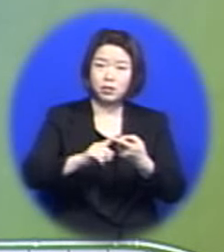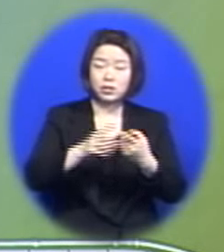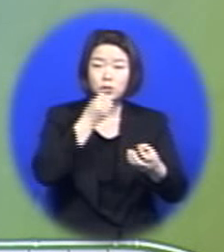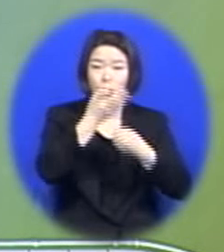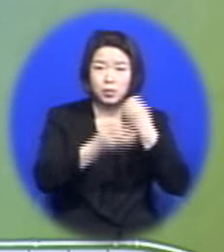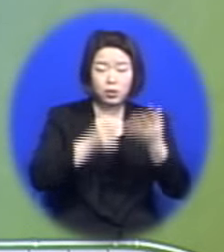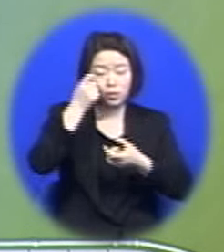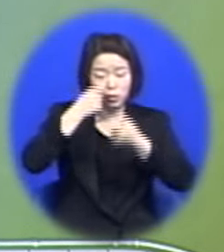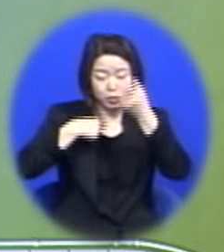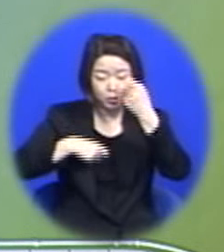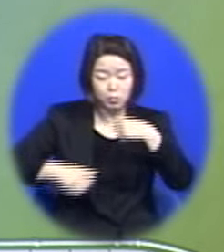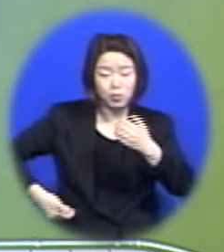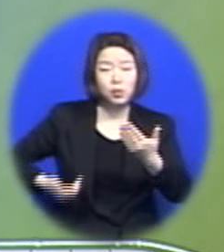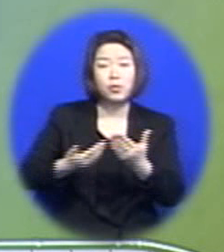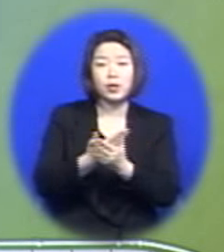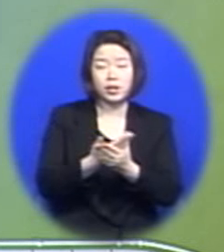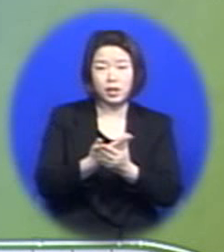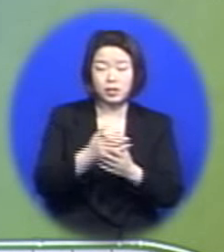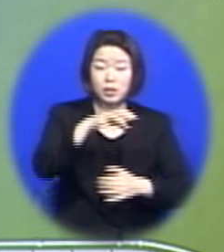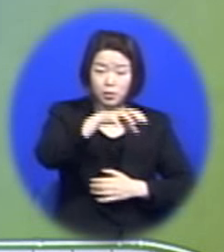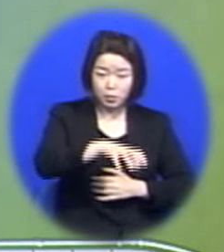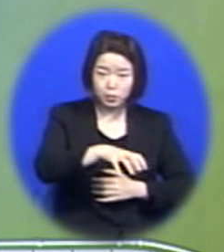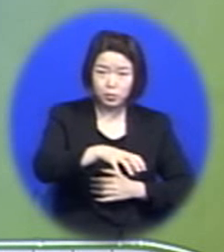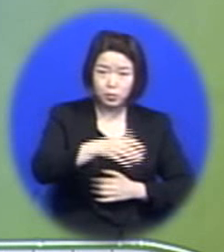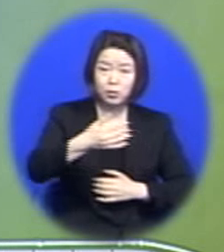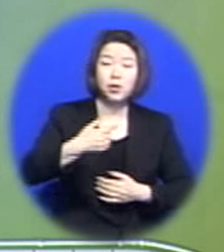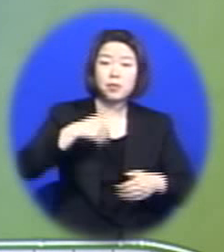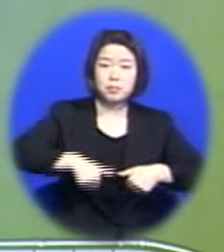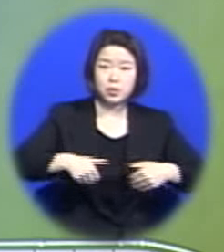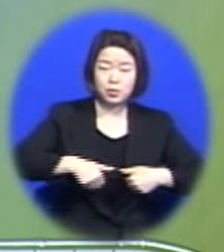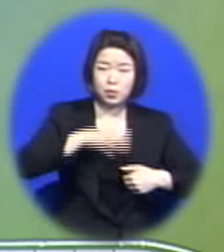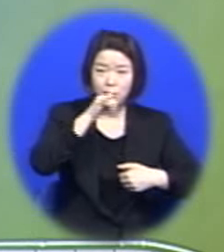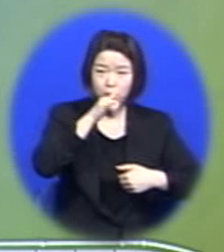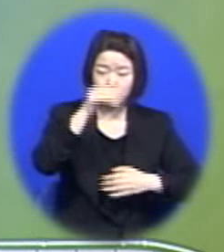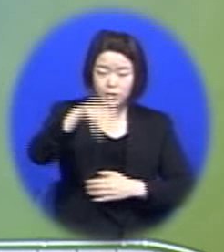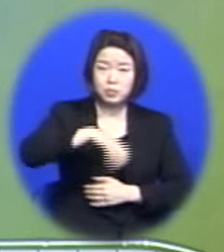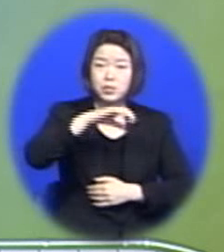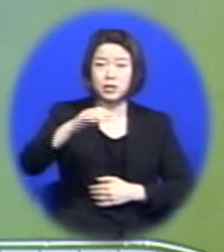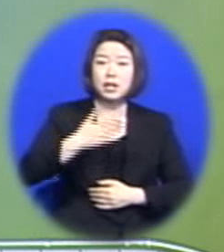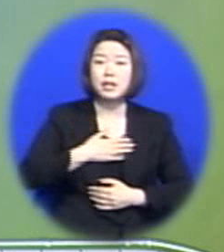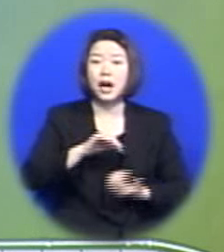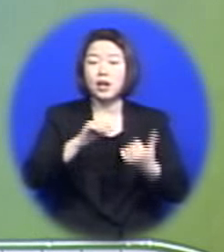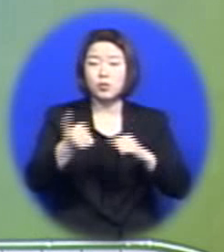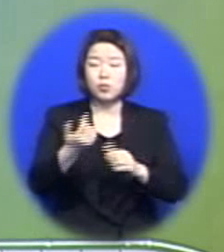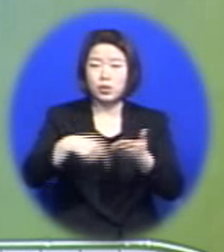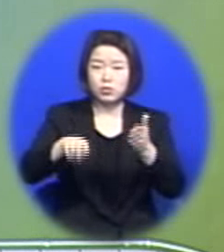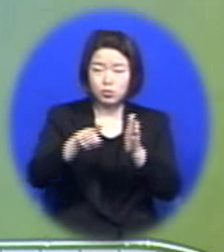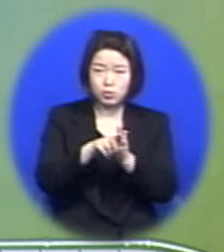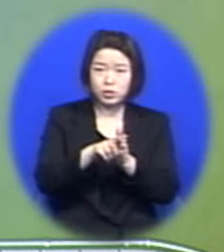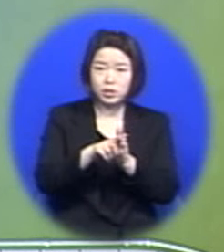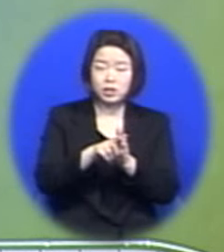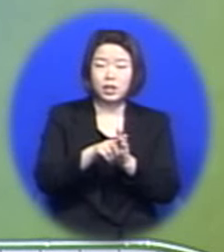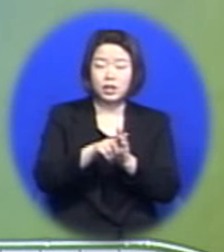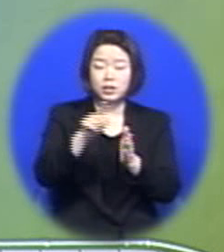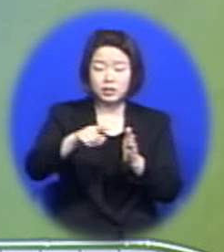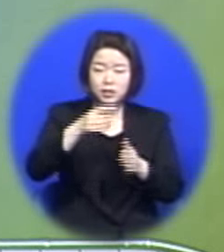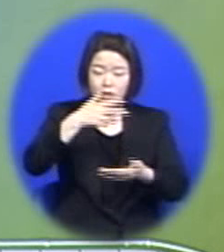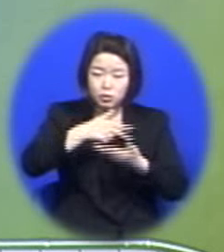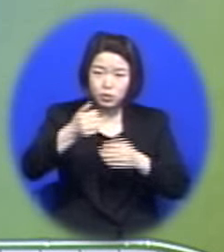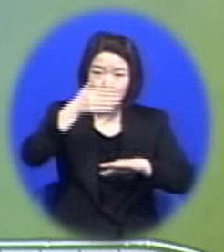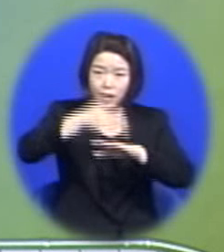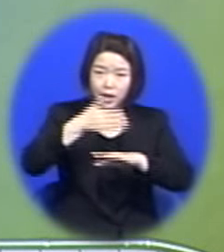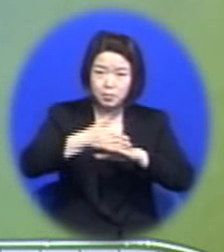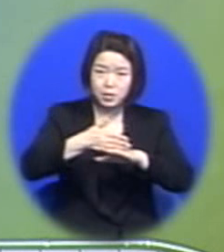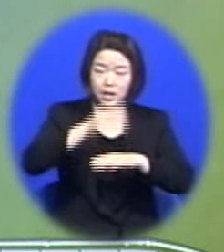눈물로 회개하는 자리도 지나가야 되고 십자가에서 나를 위해 죽으신 주님께 감사하는 그런